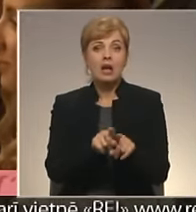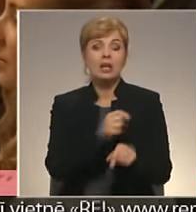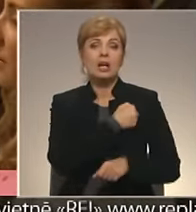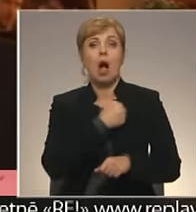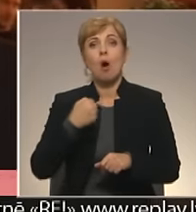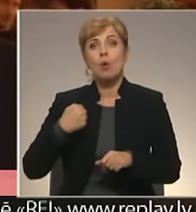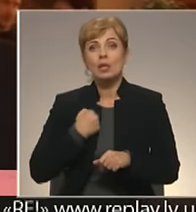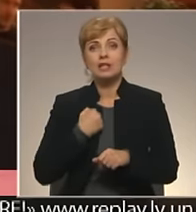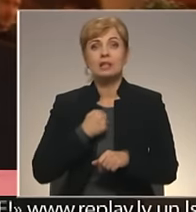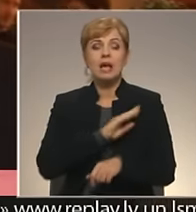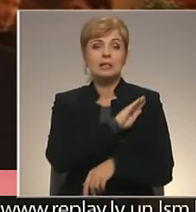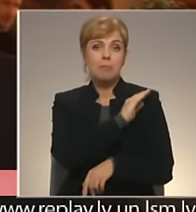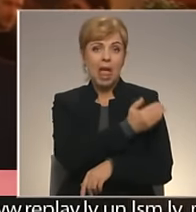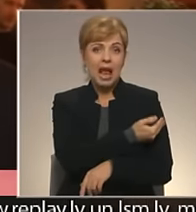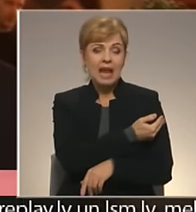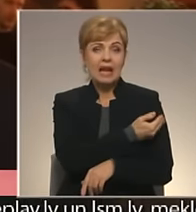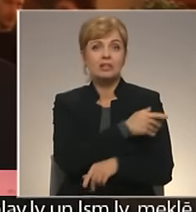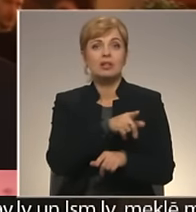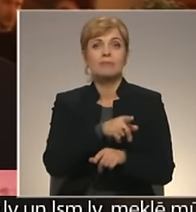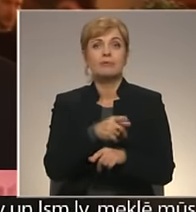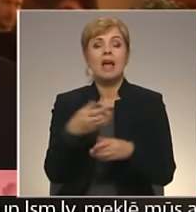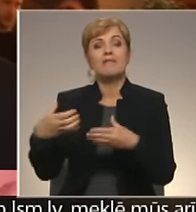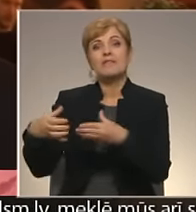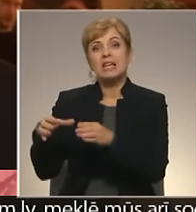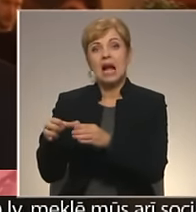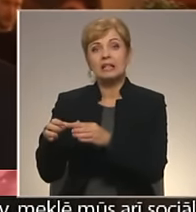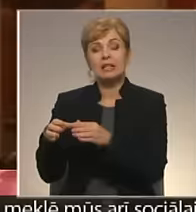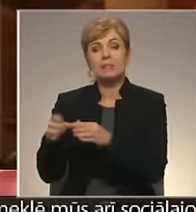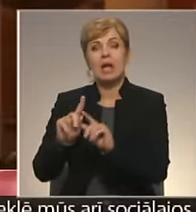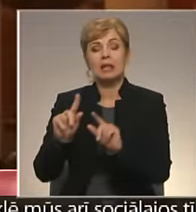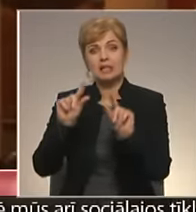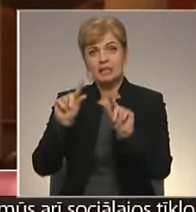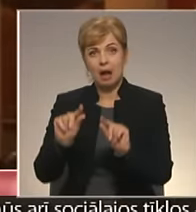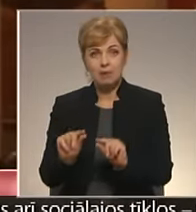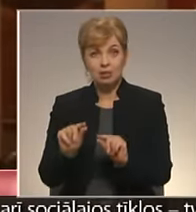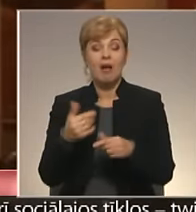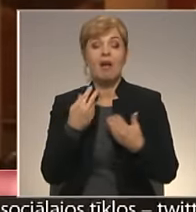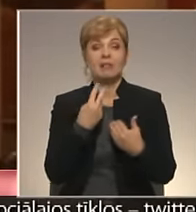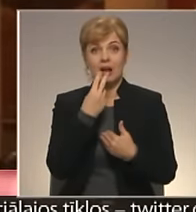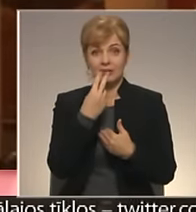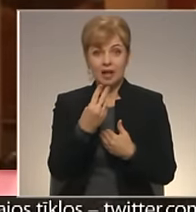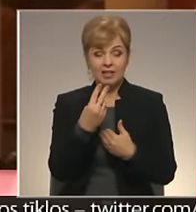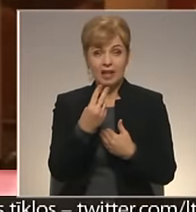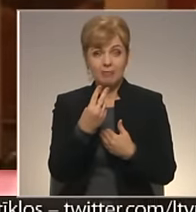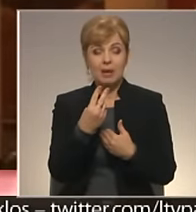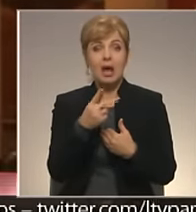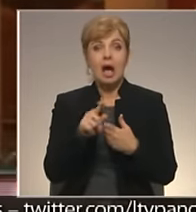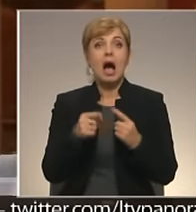kaujas spējas vienības krasi samazinājās. Tagad mēs esam NATO, agrāk mēs